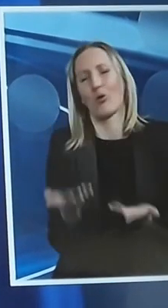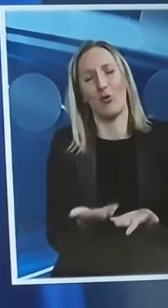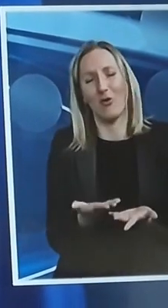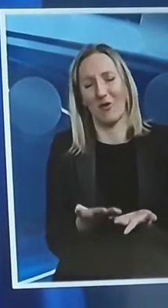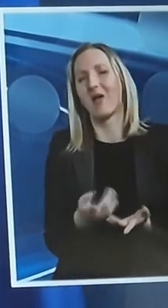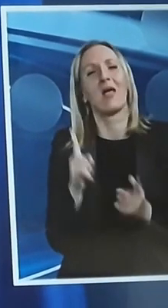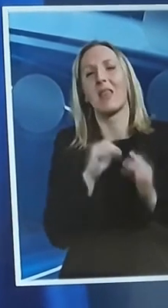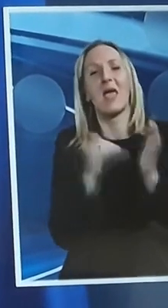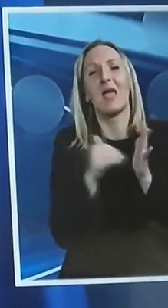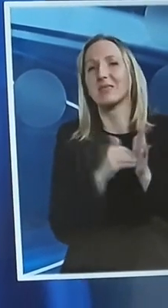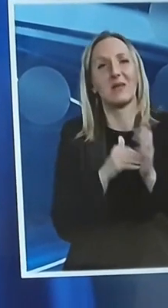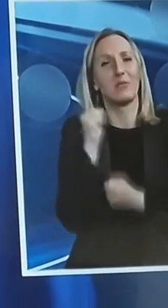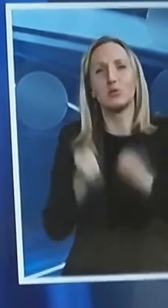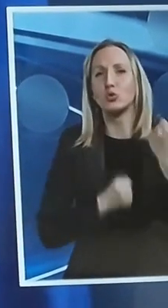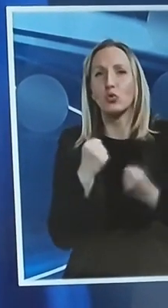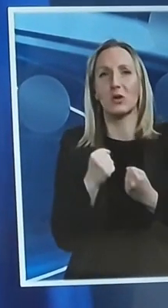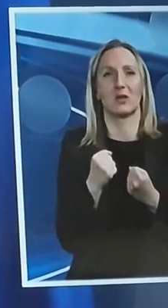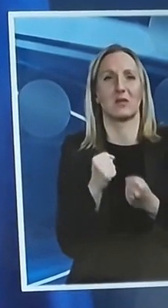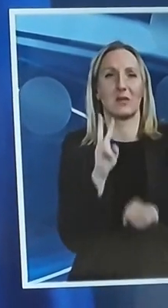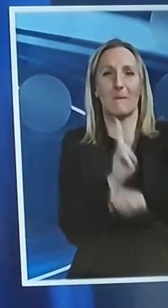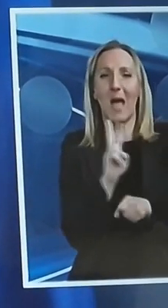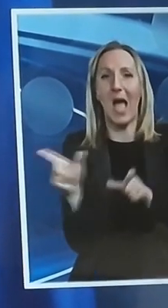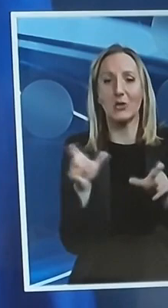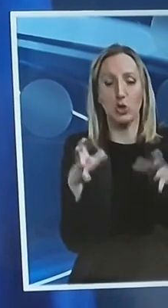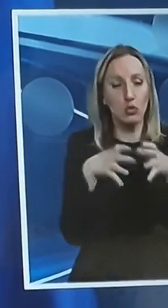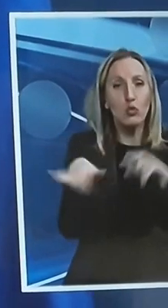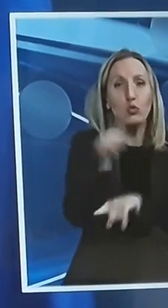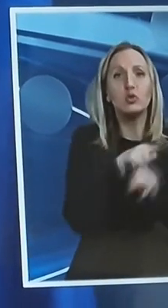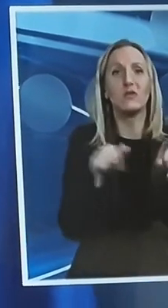sa popuštanjem pozornosti i pažnje kompletnog društva i kompletne naše populacije.